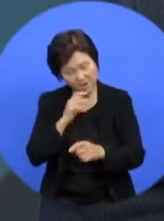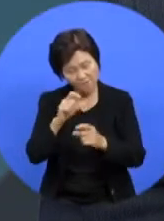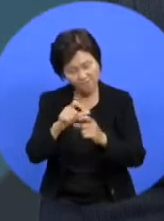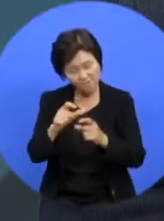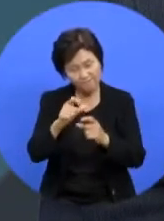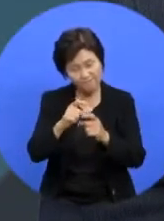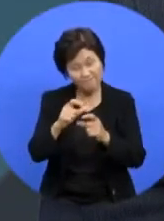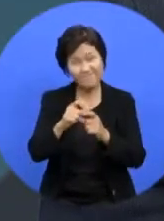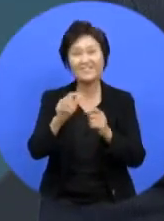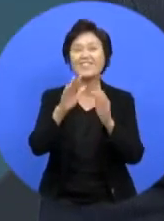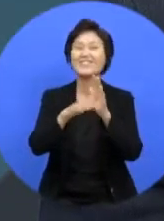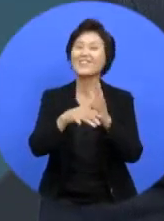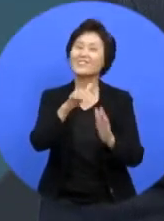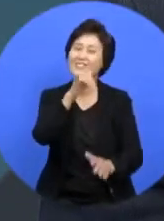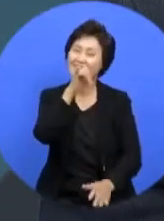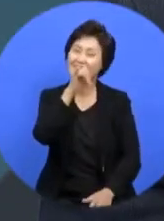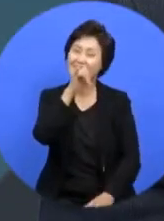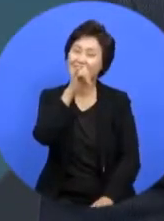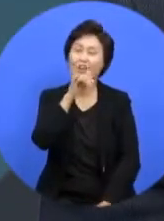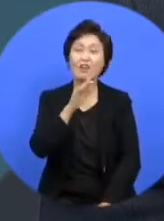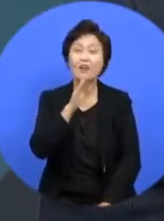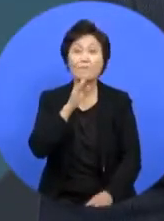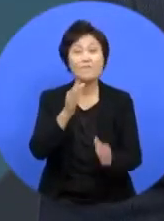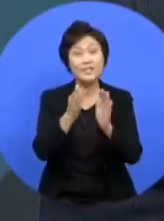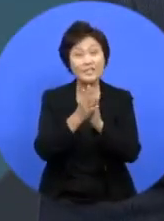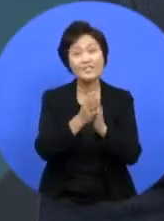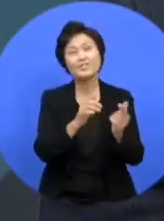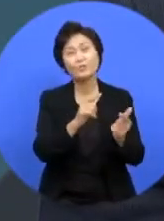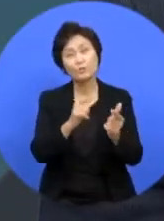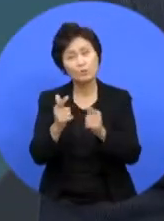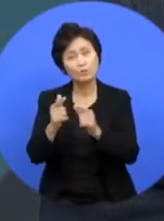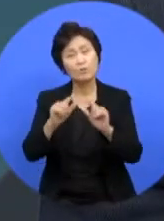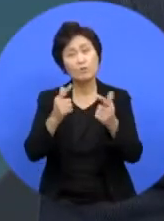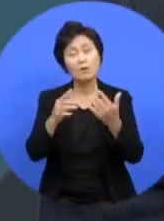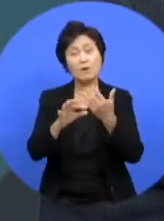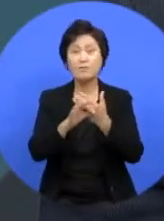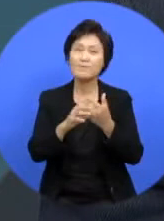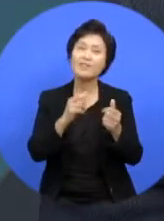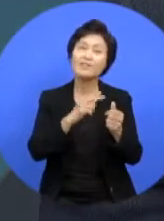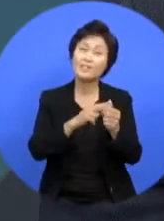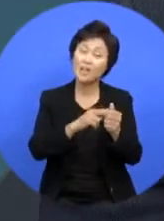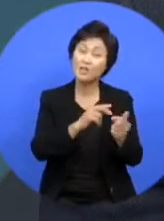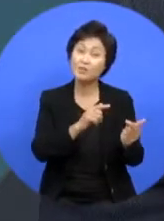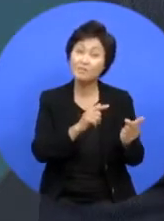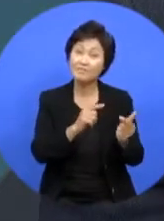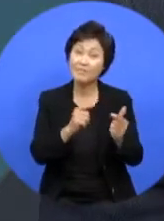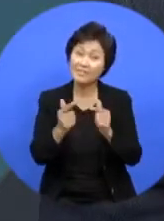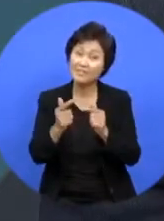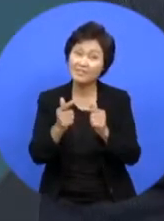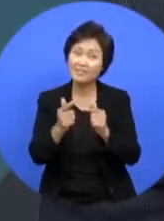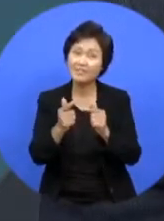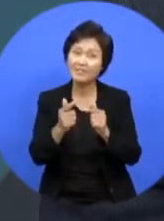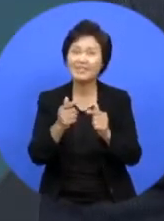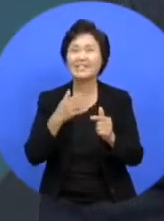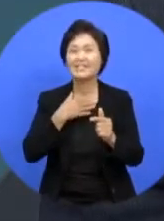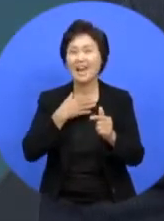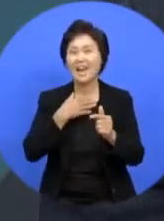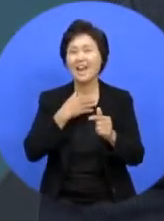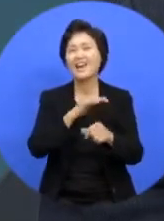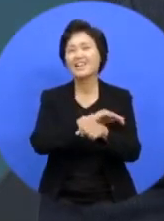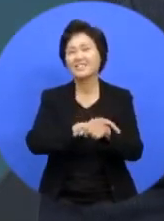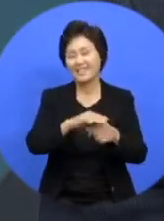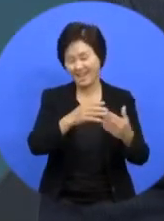예. 정말 친구들이나 아니면 선생님 분들께서 너무 잘 이끌어주시고